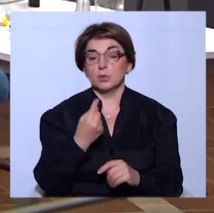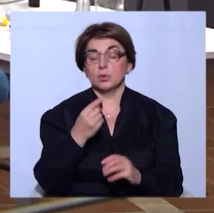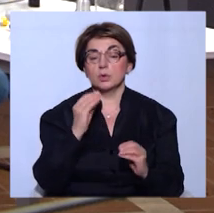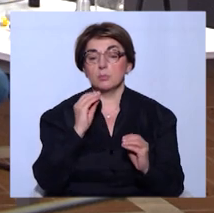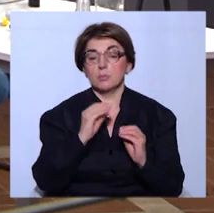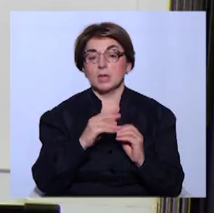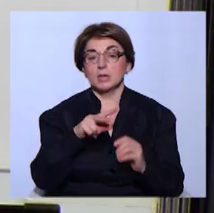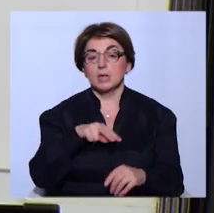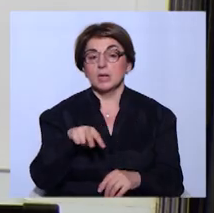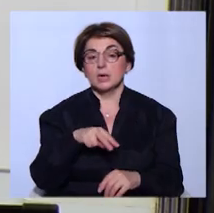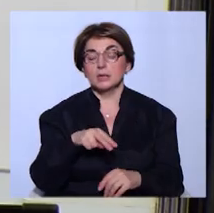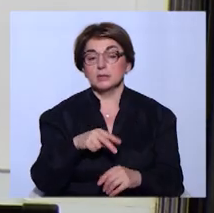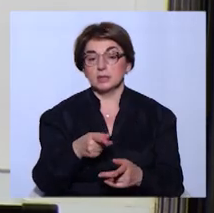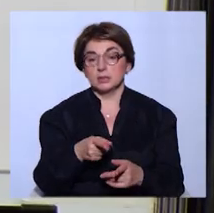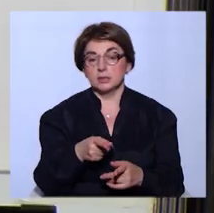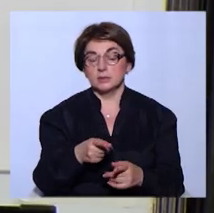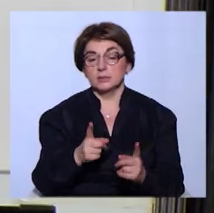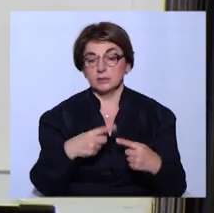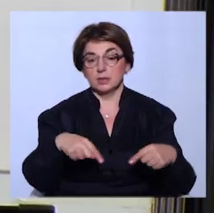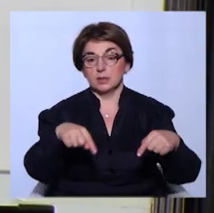11.2 ლიტრი მოცულობის.